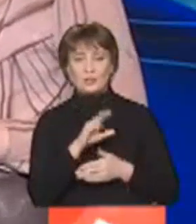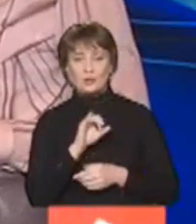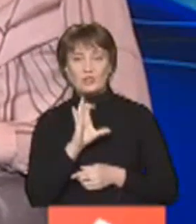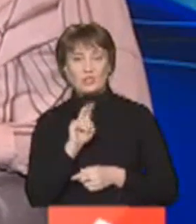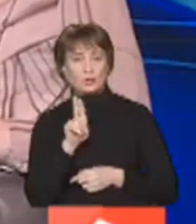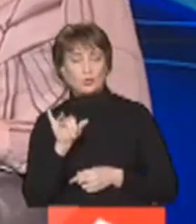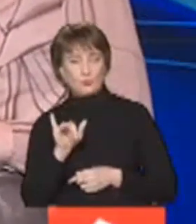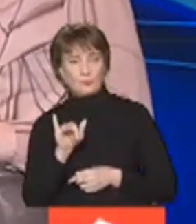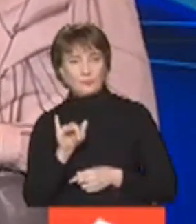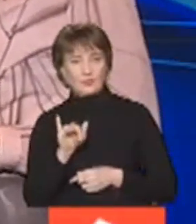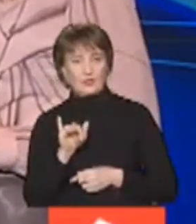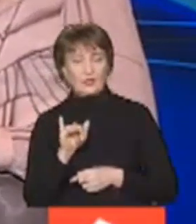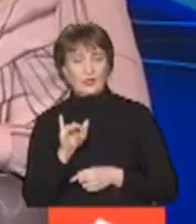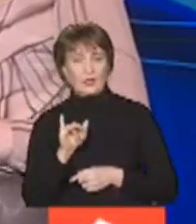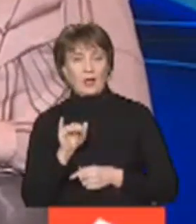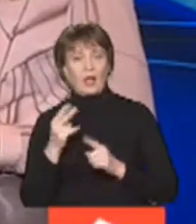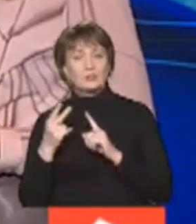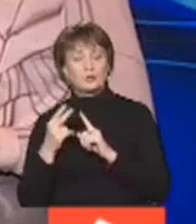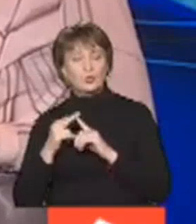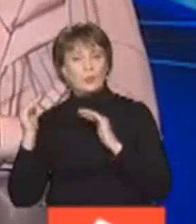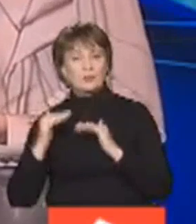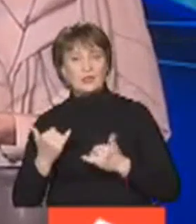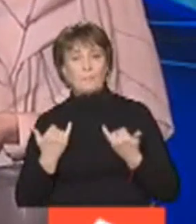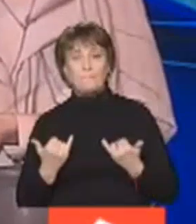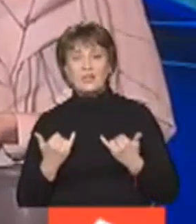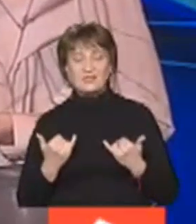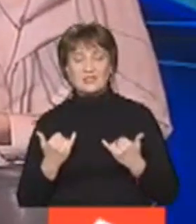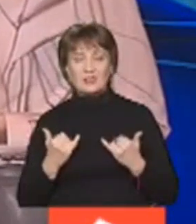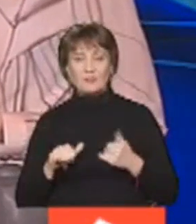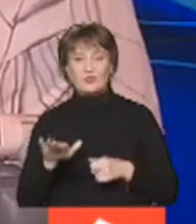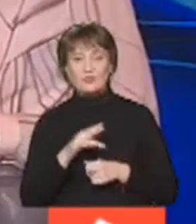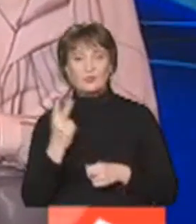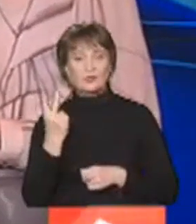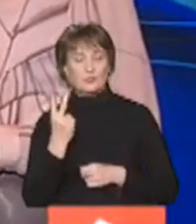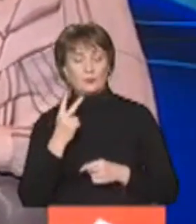півночі потужний циклон, поле зниженого тиску. Ми сьогодні на межі цих двох